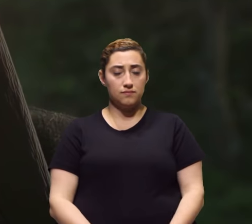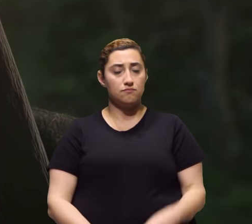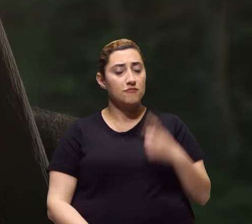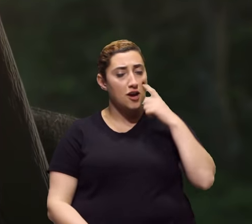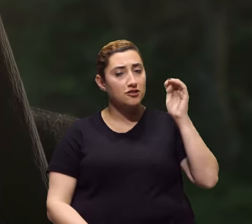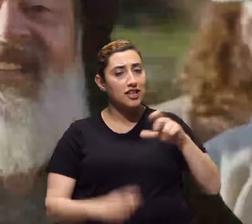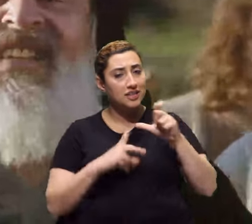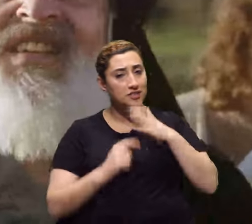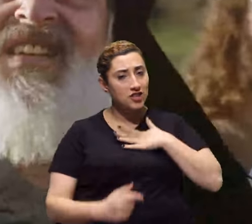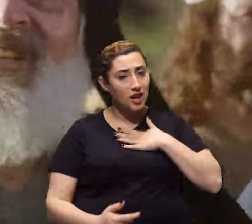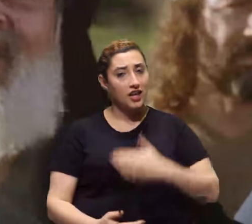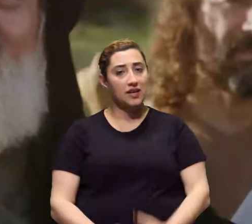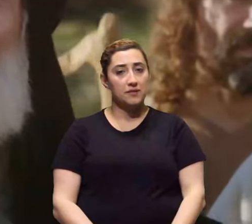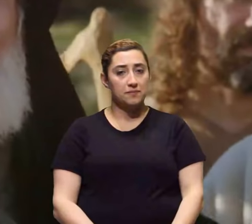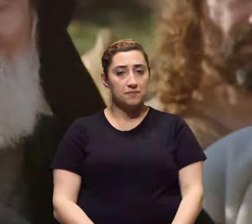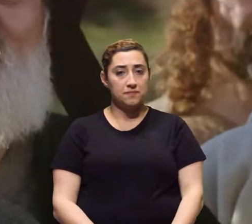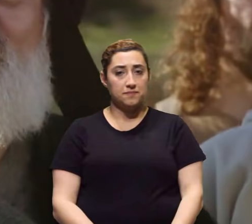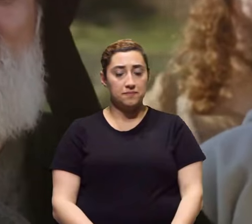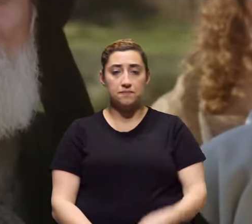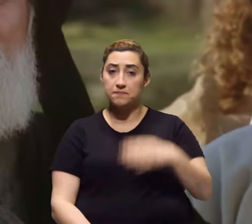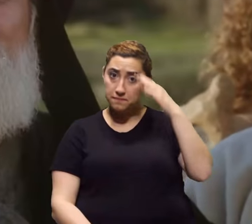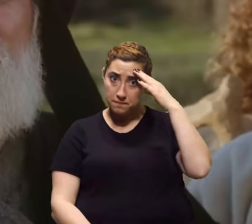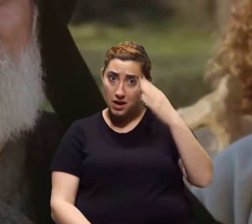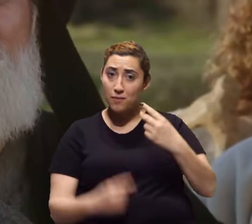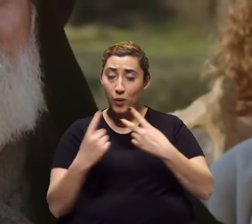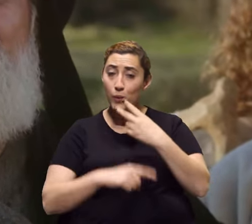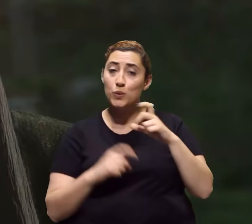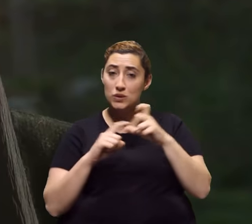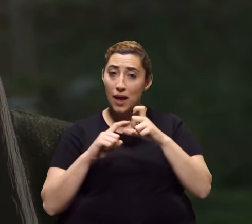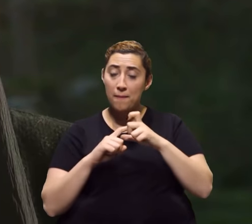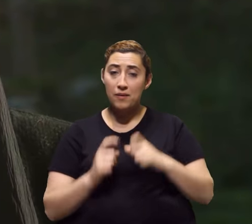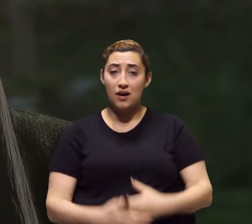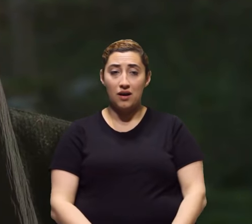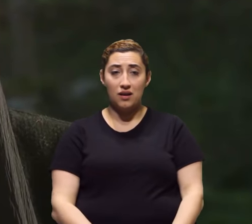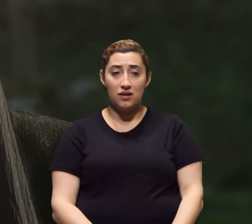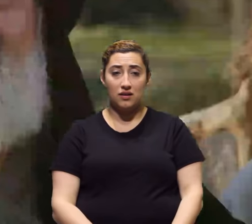Hoş gelmişsiniz şeyhim. Hoş bulmuşuz Yunus Emre.